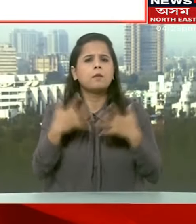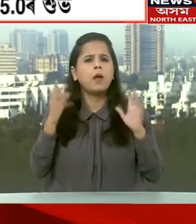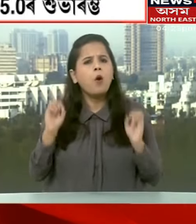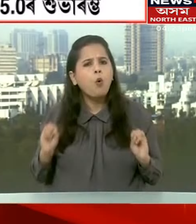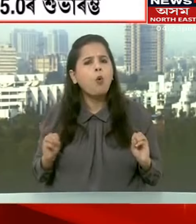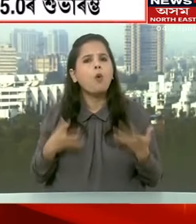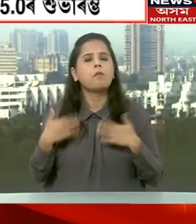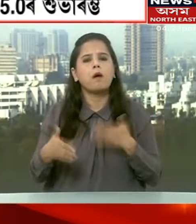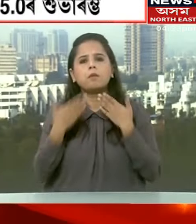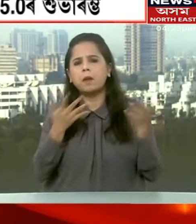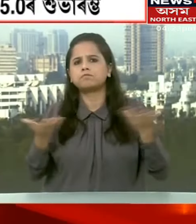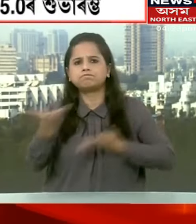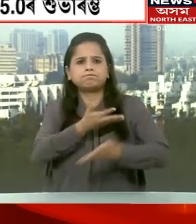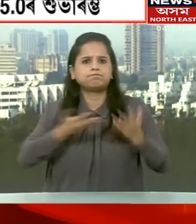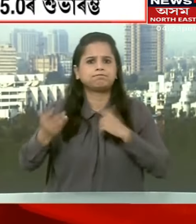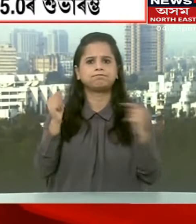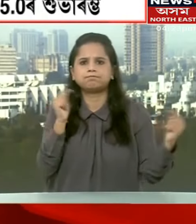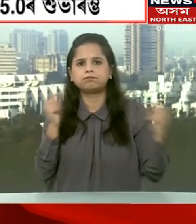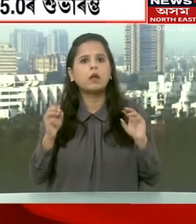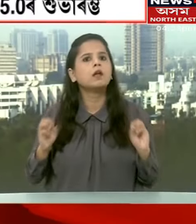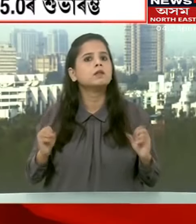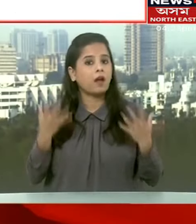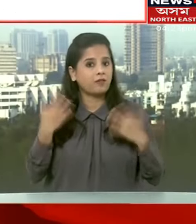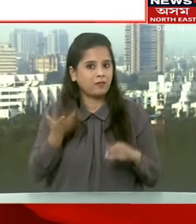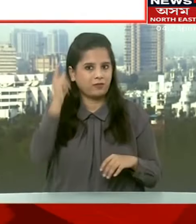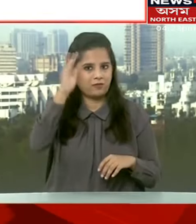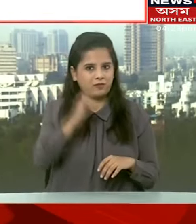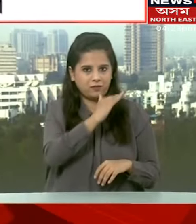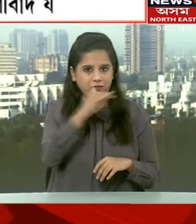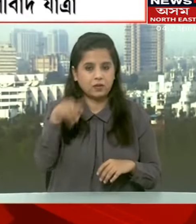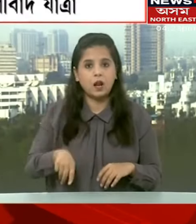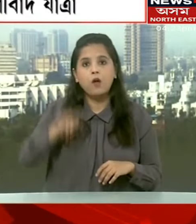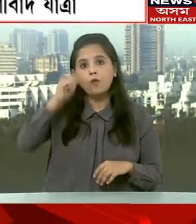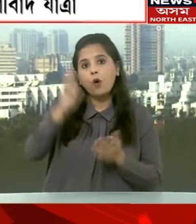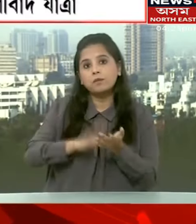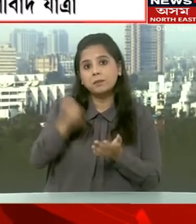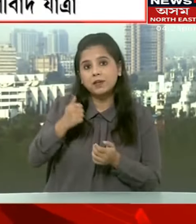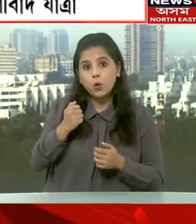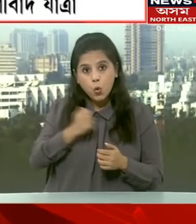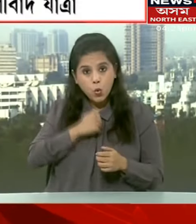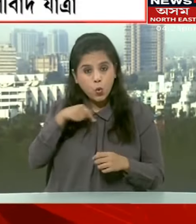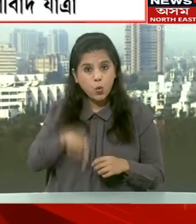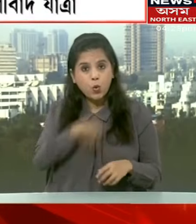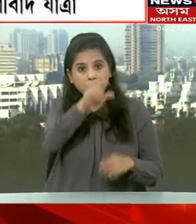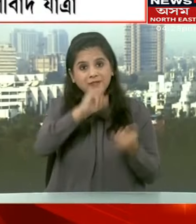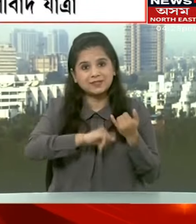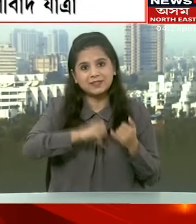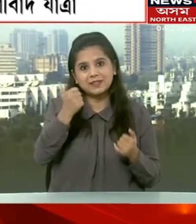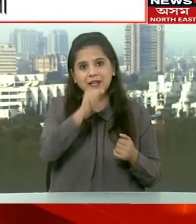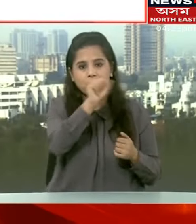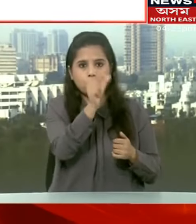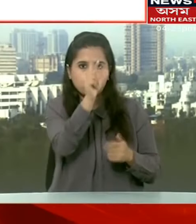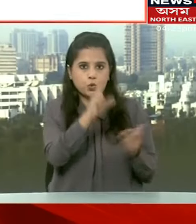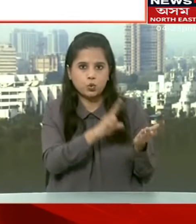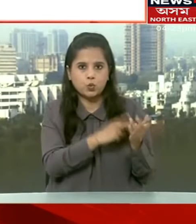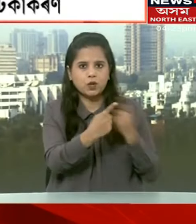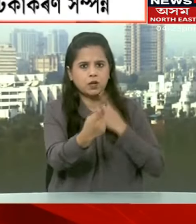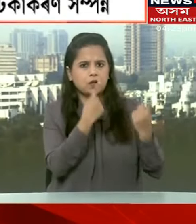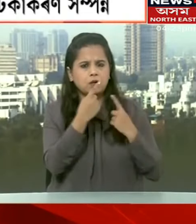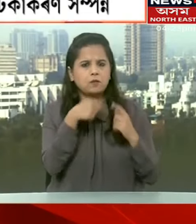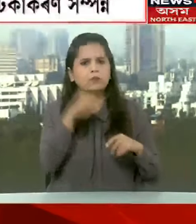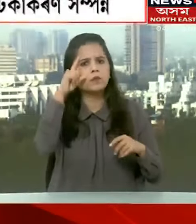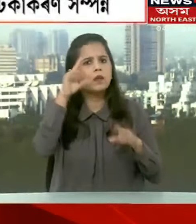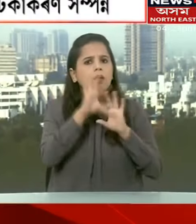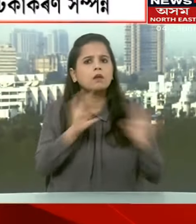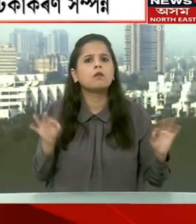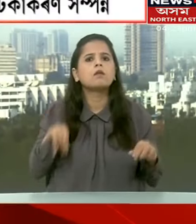की अध्यक्षता वीडियो कॉन्फ्रेंसिंग के माध्यम से की थी। डॉक्टर जयशंकर ने संयुक्त राष्ट्र महासचिव एंटोनियो गुटेरेस के साथ संयुक्त राष्ट्र शांति